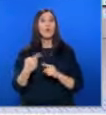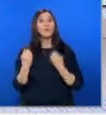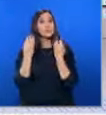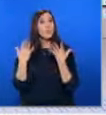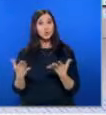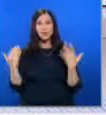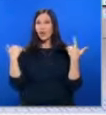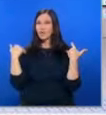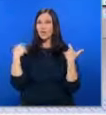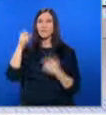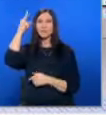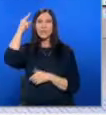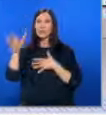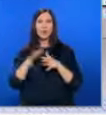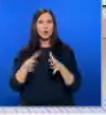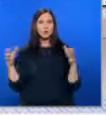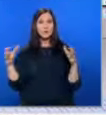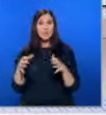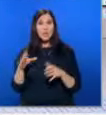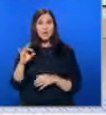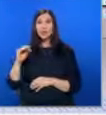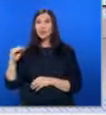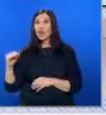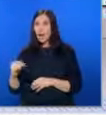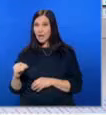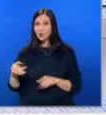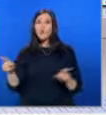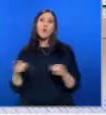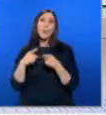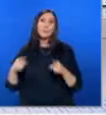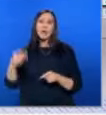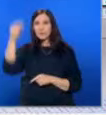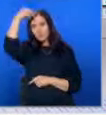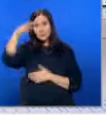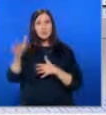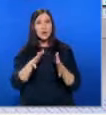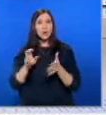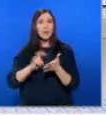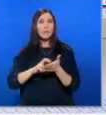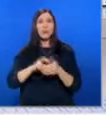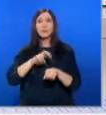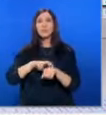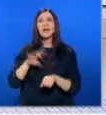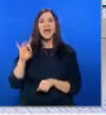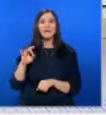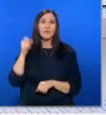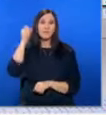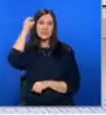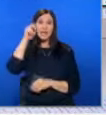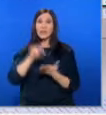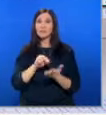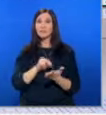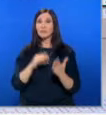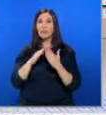възможните кандидати. Председателят на Народното събрание Росен Желязков, управителя на БНБ Димитър Радев и председателя